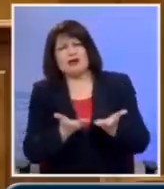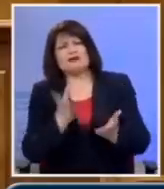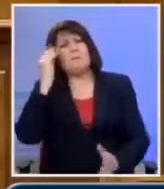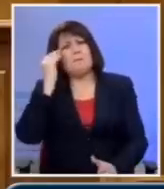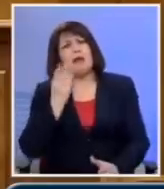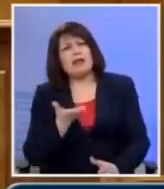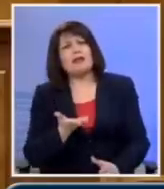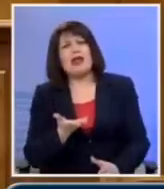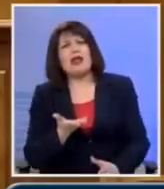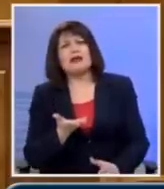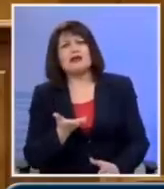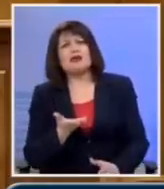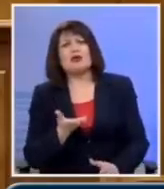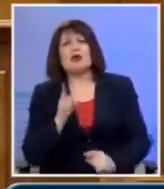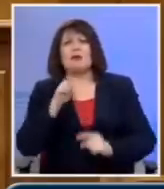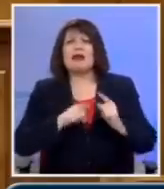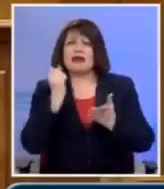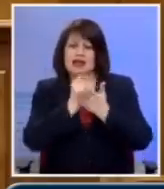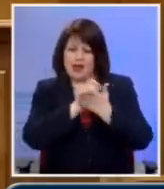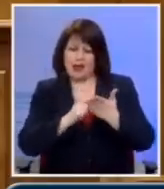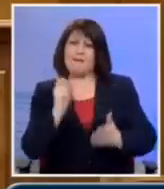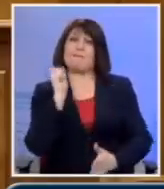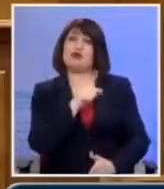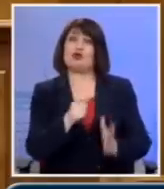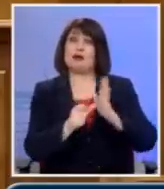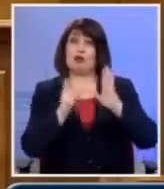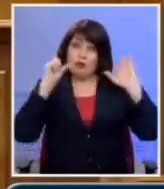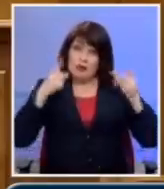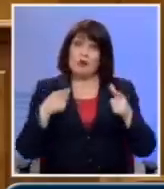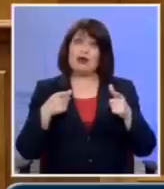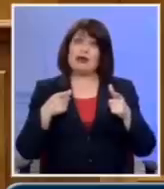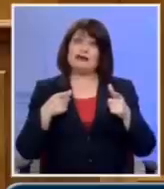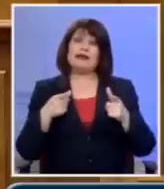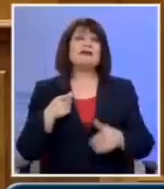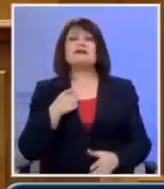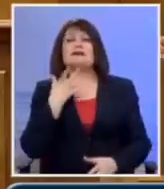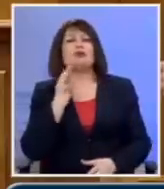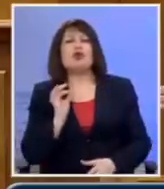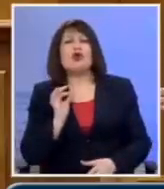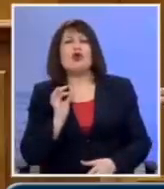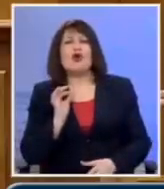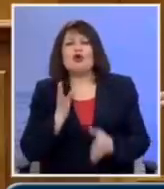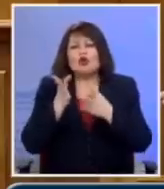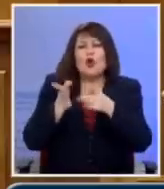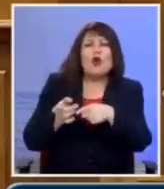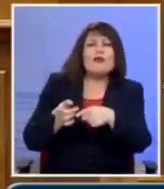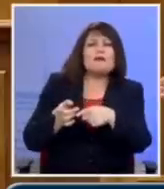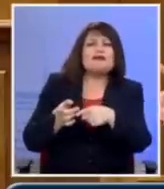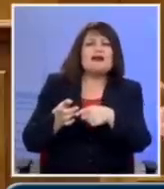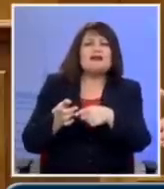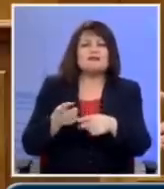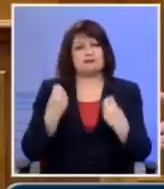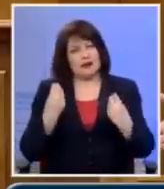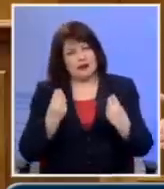ότι κάποιοι κατέθεσαν και επιστολή στον πρόεδρο της Δημοκρατίας διότι λέει ξεγελάστηκε. Αν